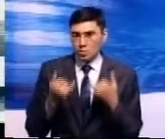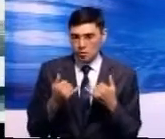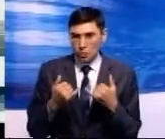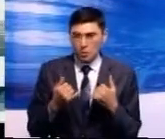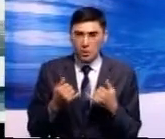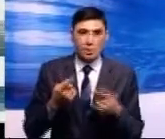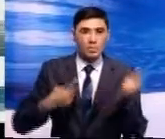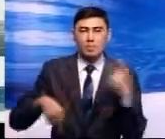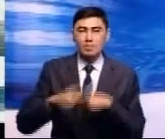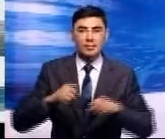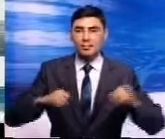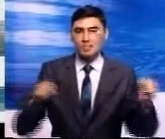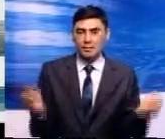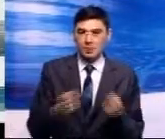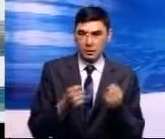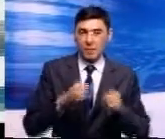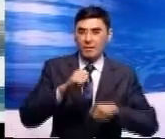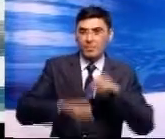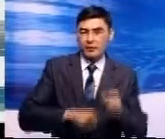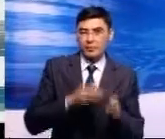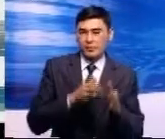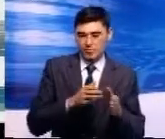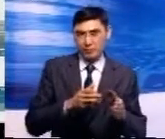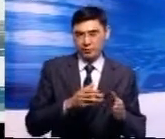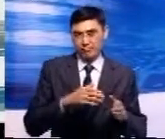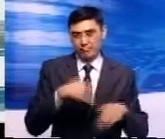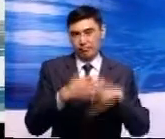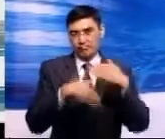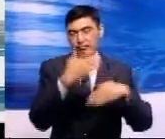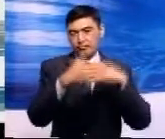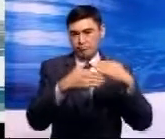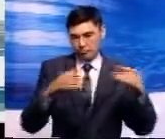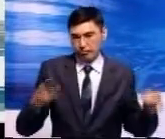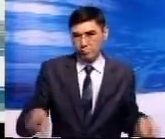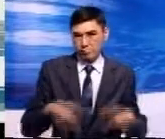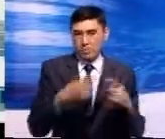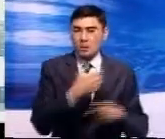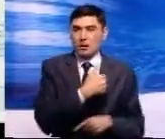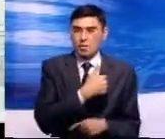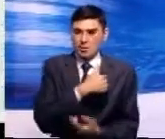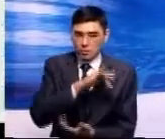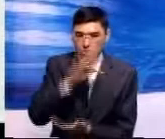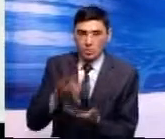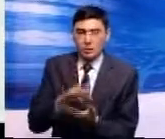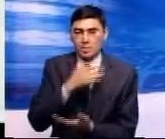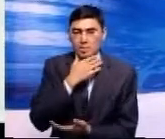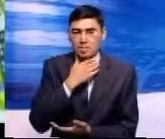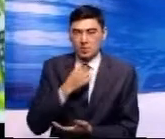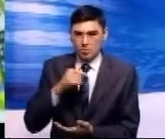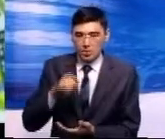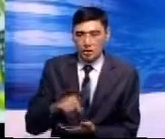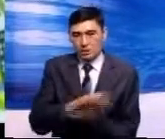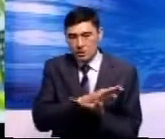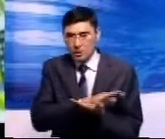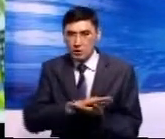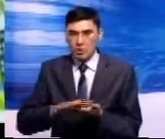развития велотранспорта в нашем городе. Хотим, чтобы экологически чистый вид транспорта развивался у